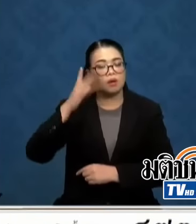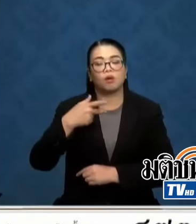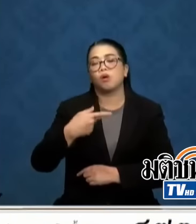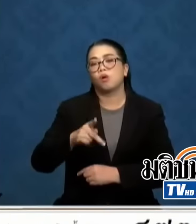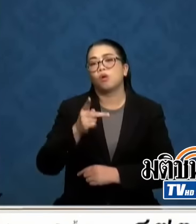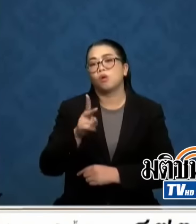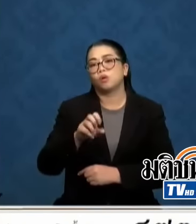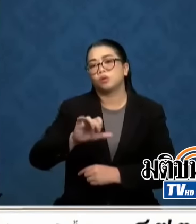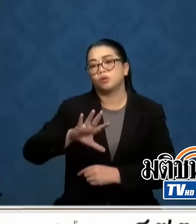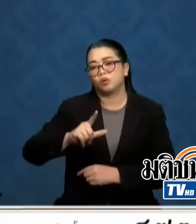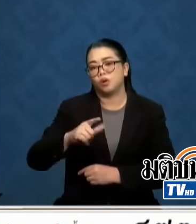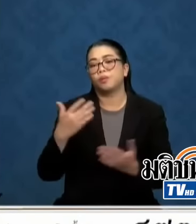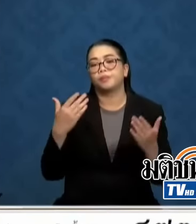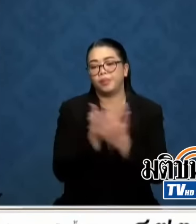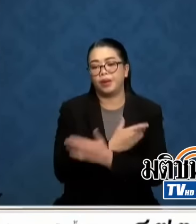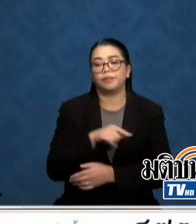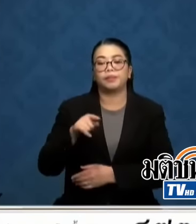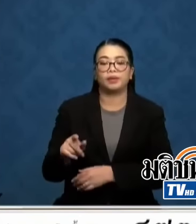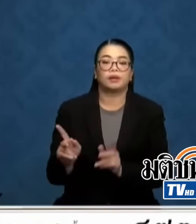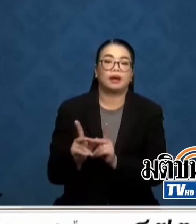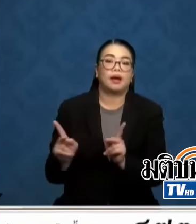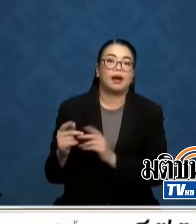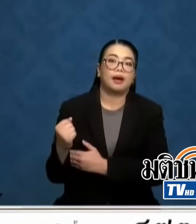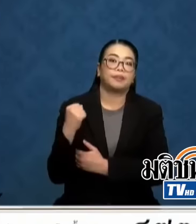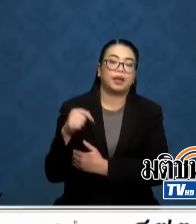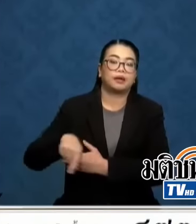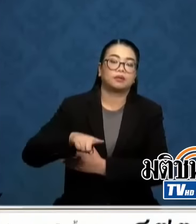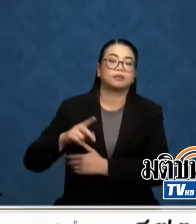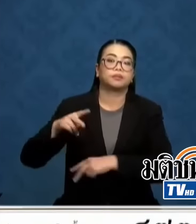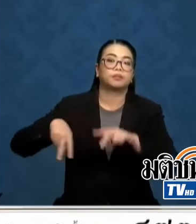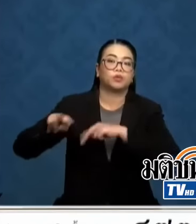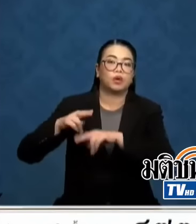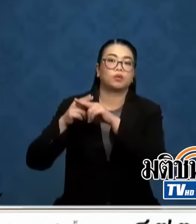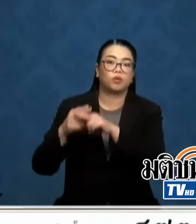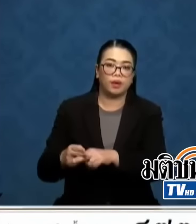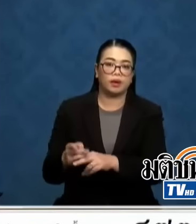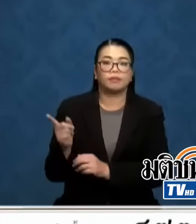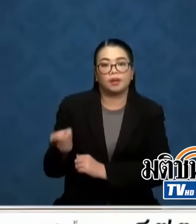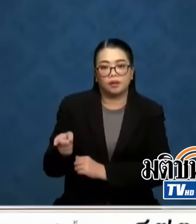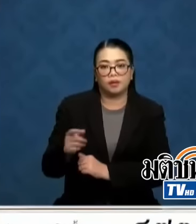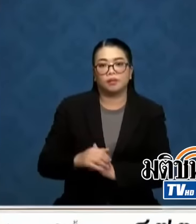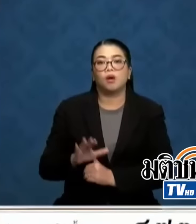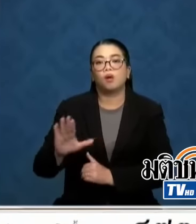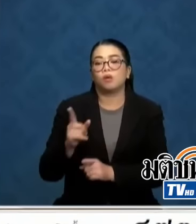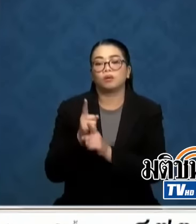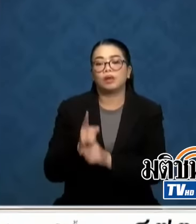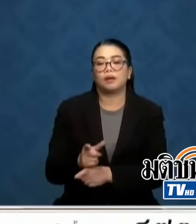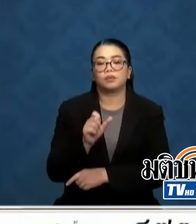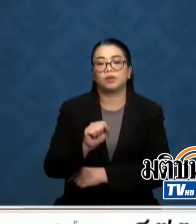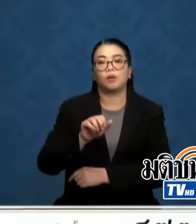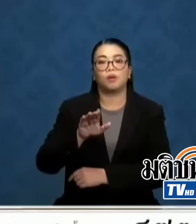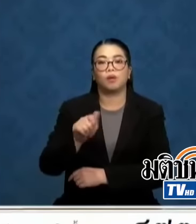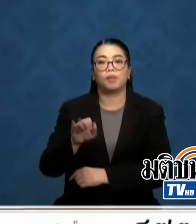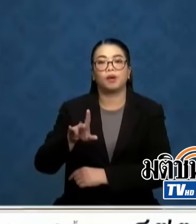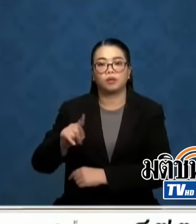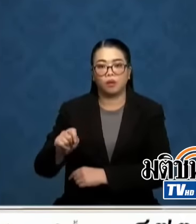สบตกลับไปเป็นคนเดิมตามพรบตามเจตนารมณ์ของพรบสวต 2553